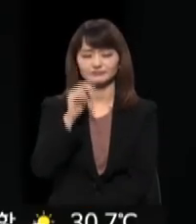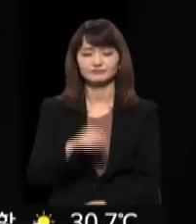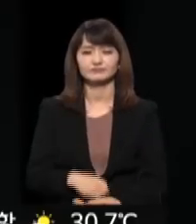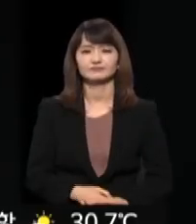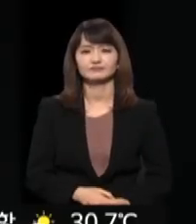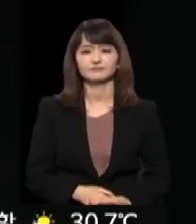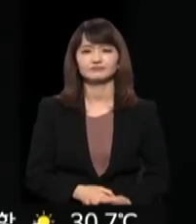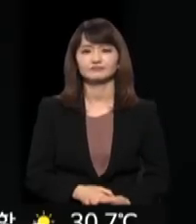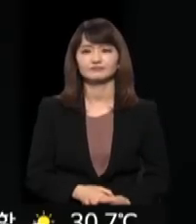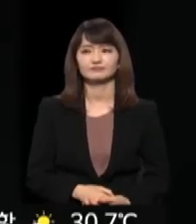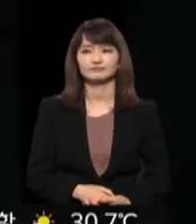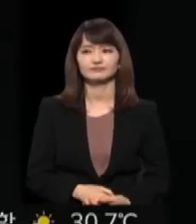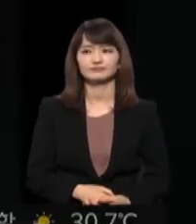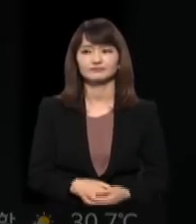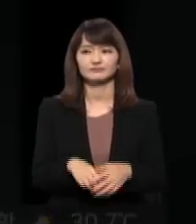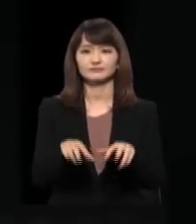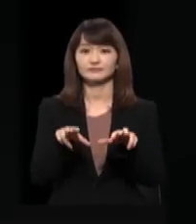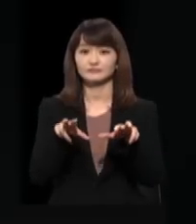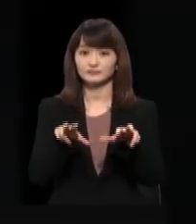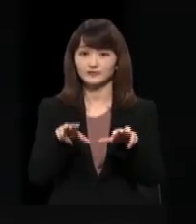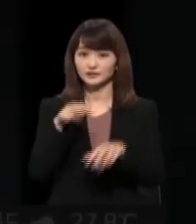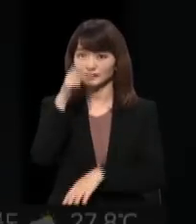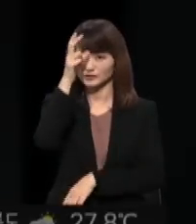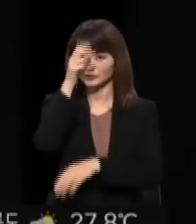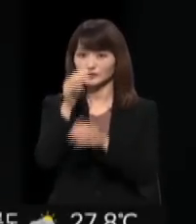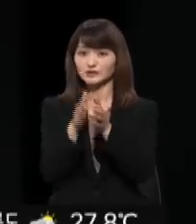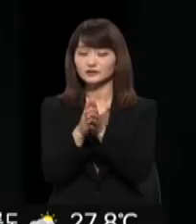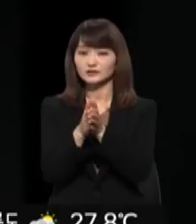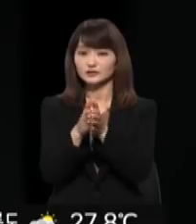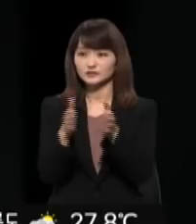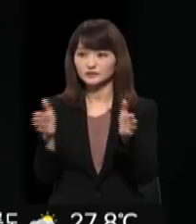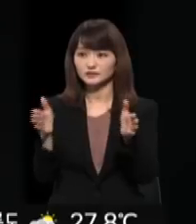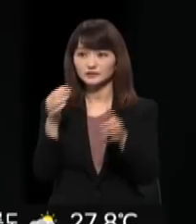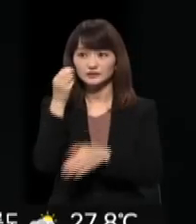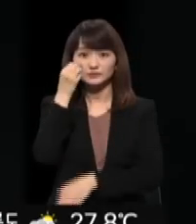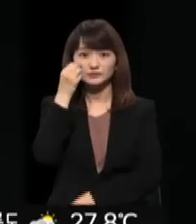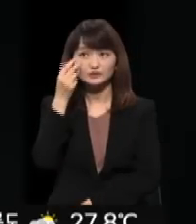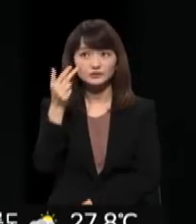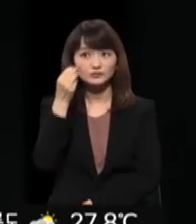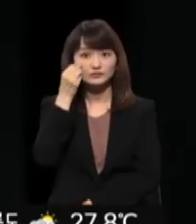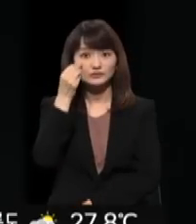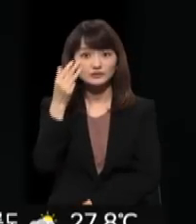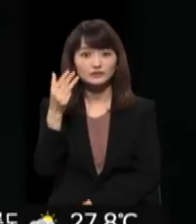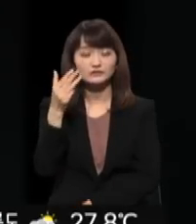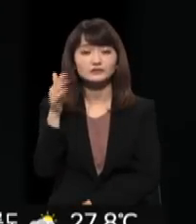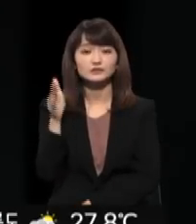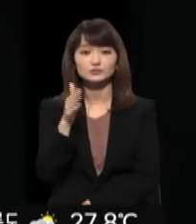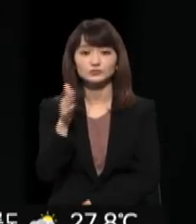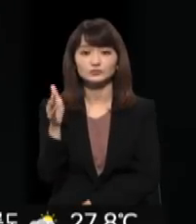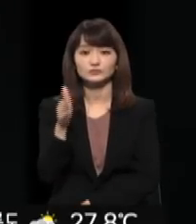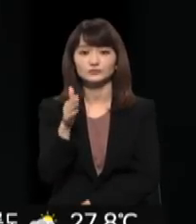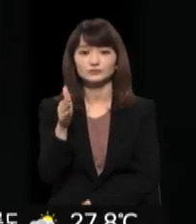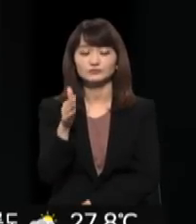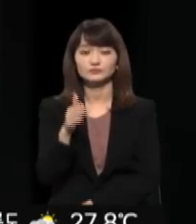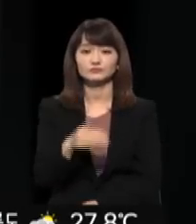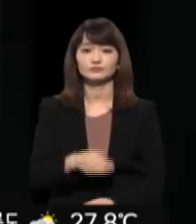어느 정도 가능하죠 이게 지금 수사를 시작한지가 벌써 한 7달 8달 이렇게 되가는데